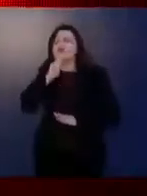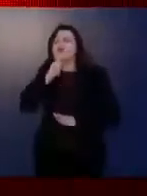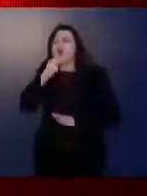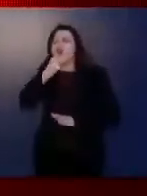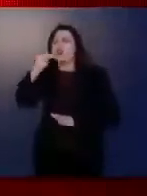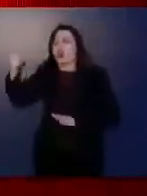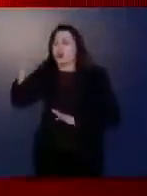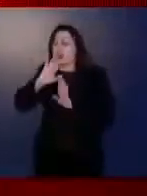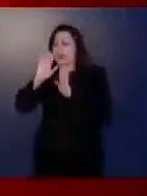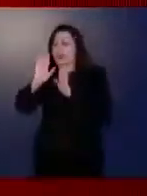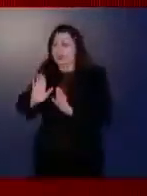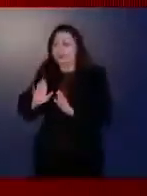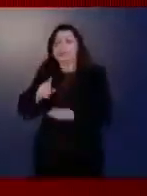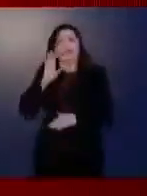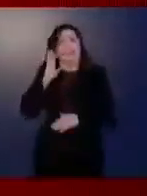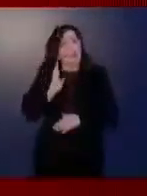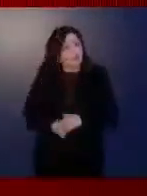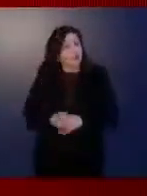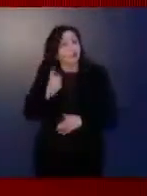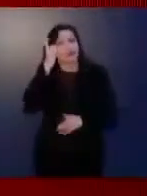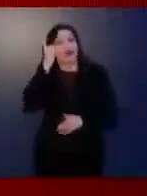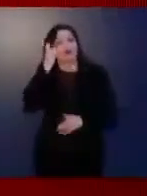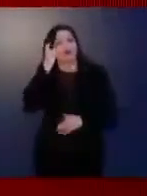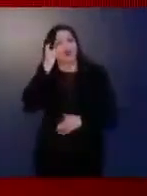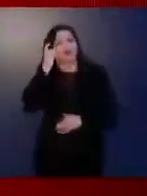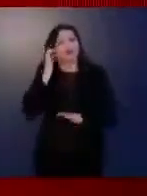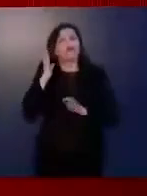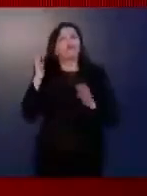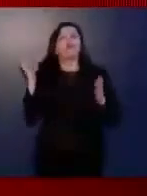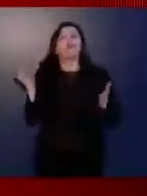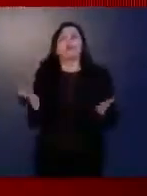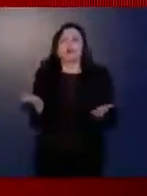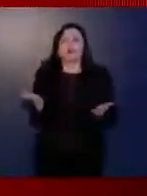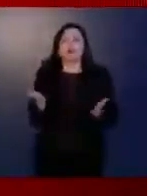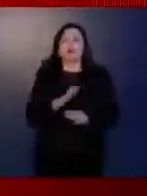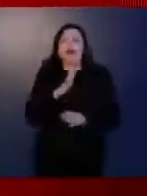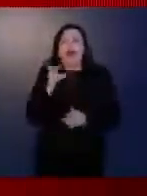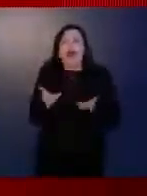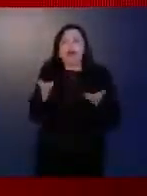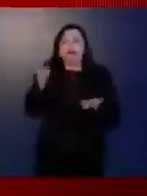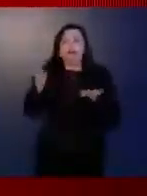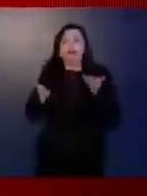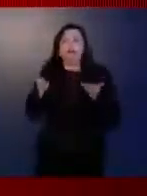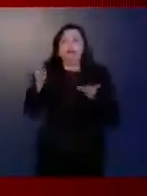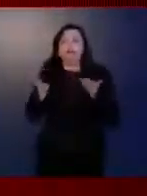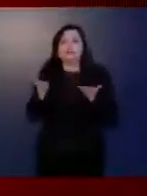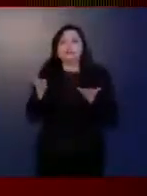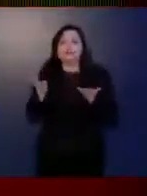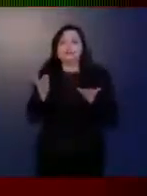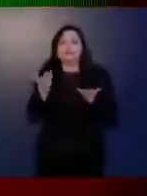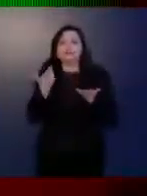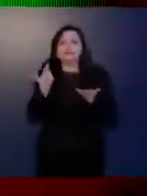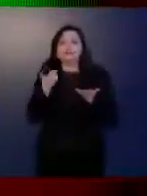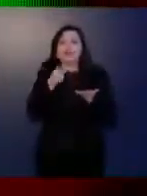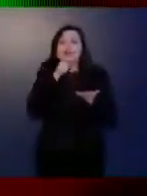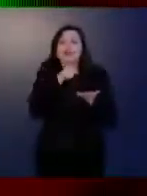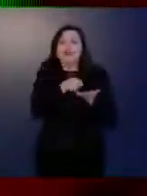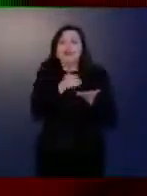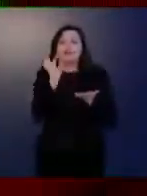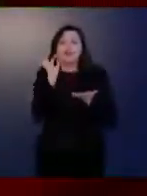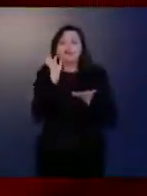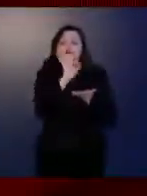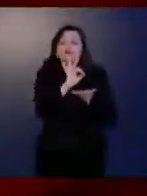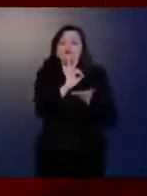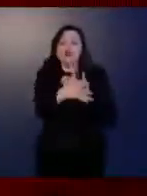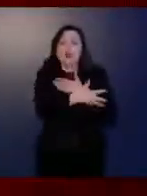Και αυτό μπορεί να το δει κανένας εάν συγκρίνει το σκοπό της πτώχευσης, όπως εμπεριέχεται